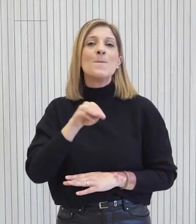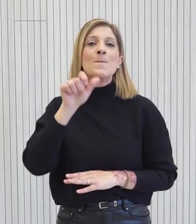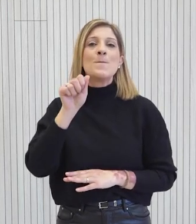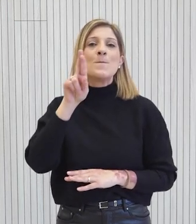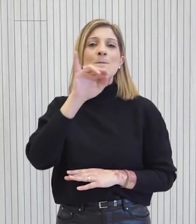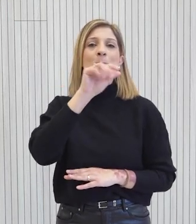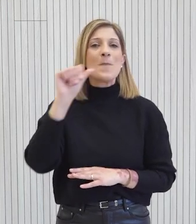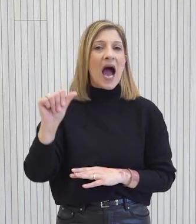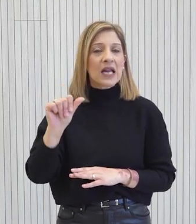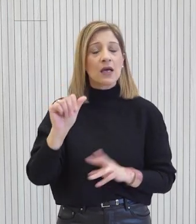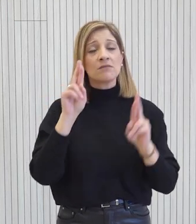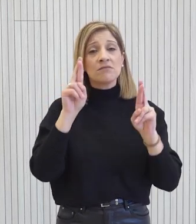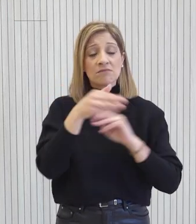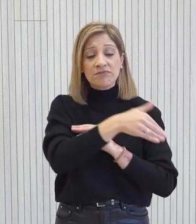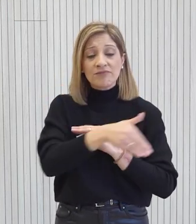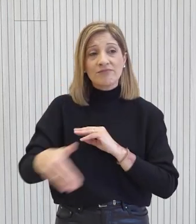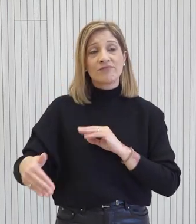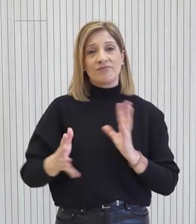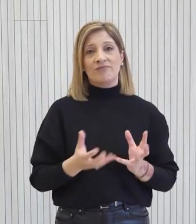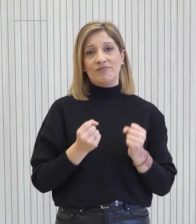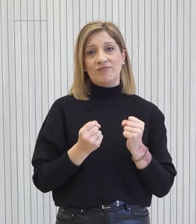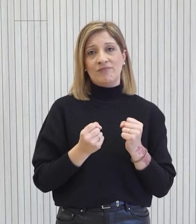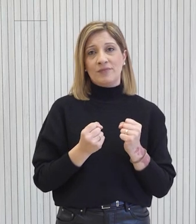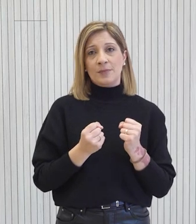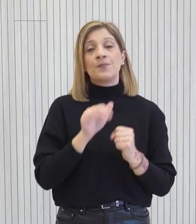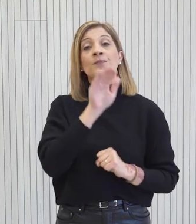το καθεστώς της νεκρής ζώνης.